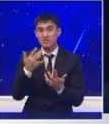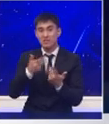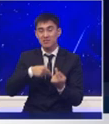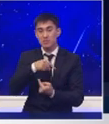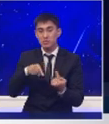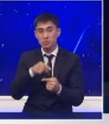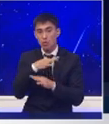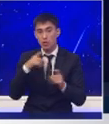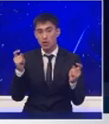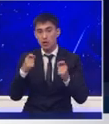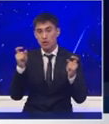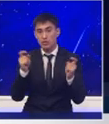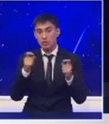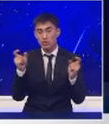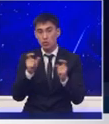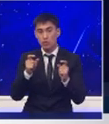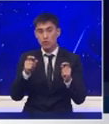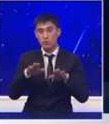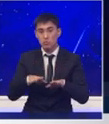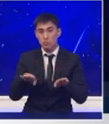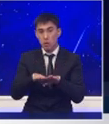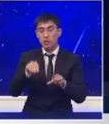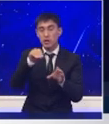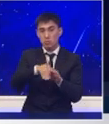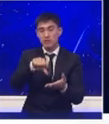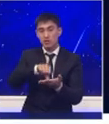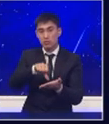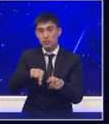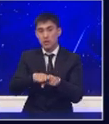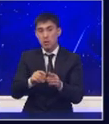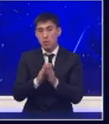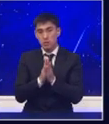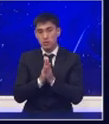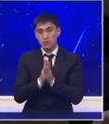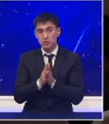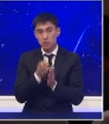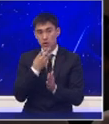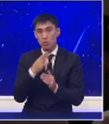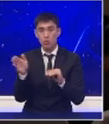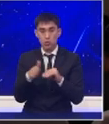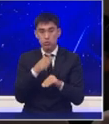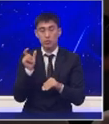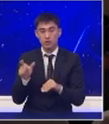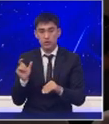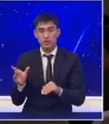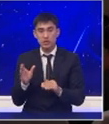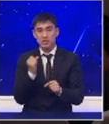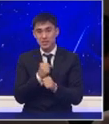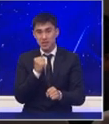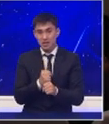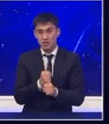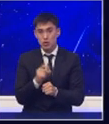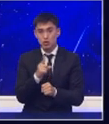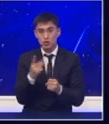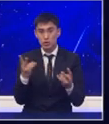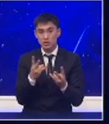Многие торговые точки, они попадают под эти категории. Но я попросил по-хорошему, по-доброму, по-человечески сделать то,